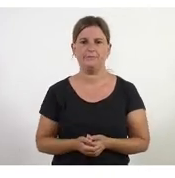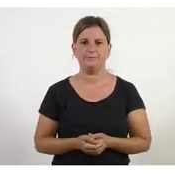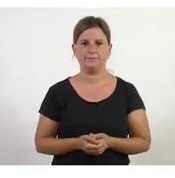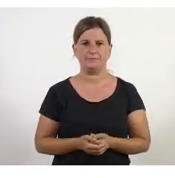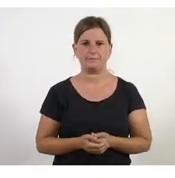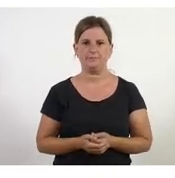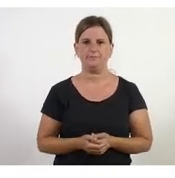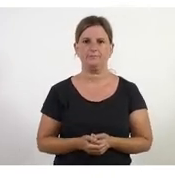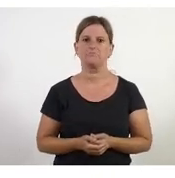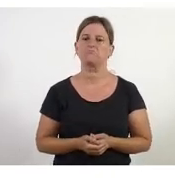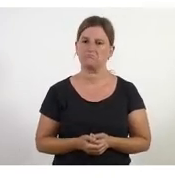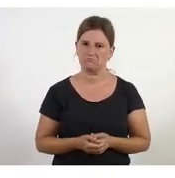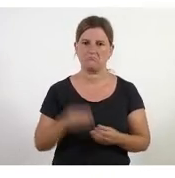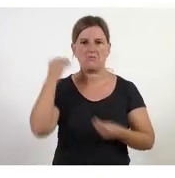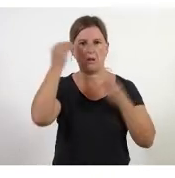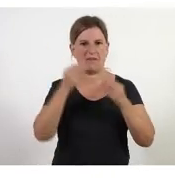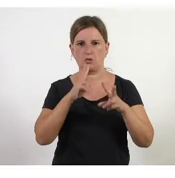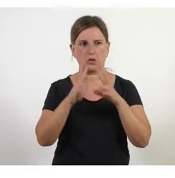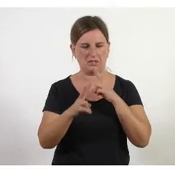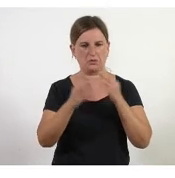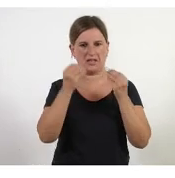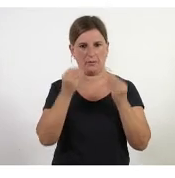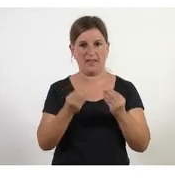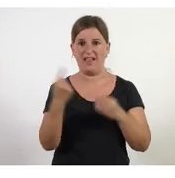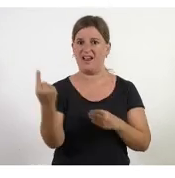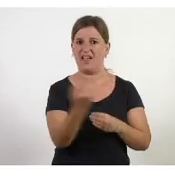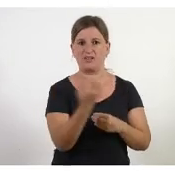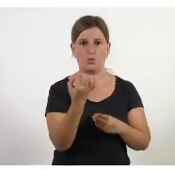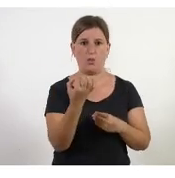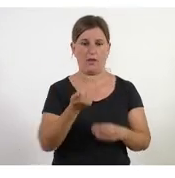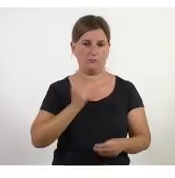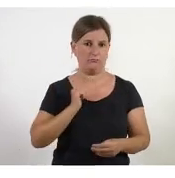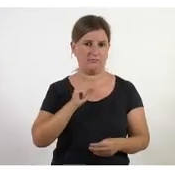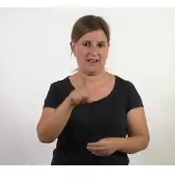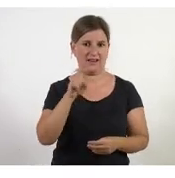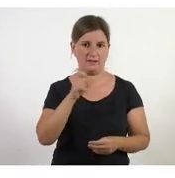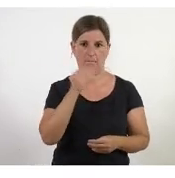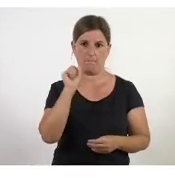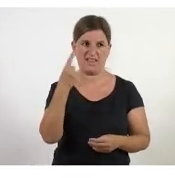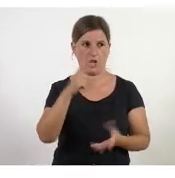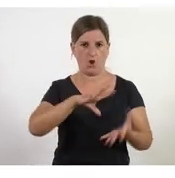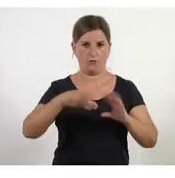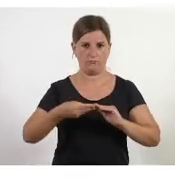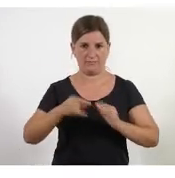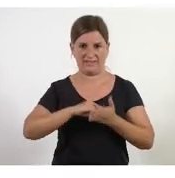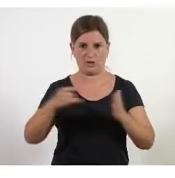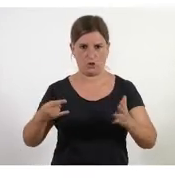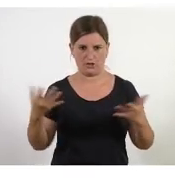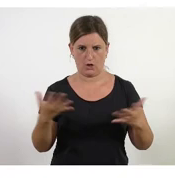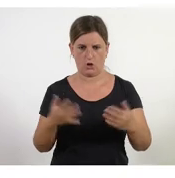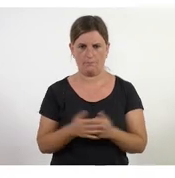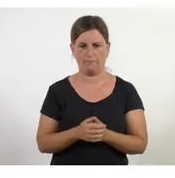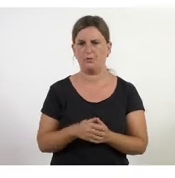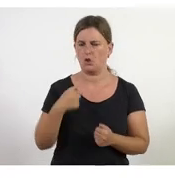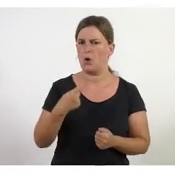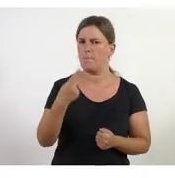Jo crec que has donat una bona resposta i al final també cadascú ha de poder escollir quina és la millor tecnologia que utilitzen. Jo et volia fer